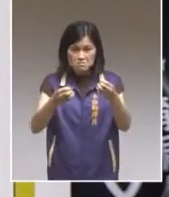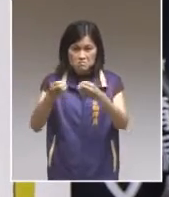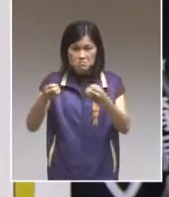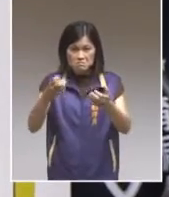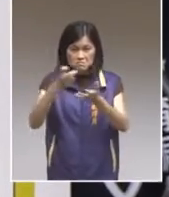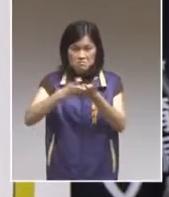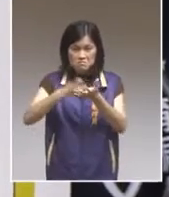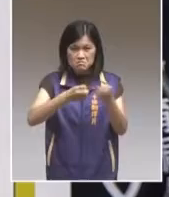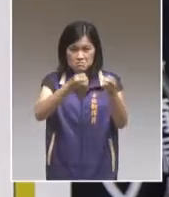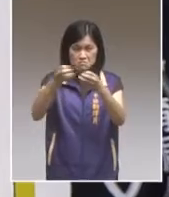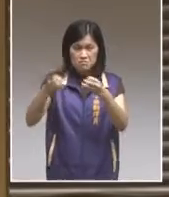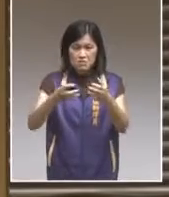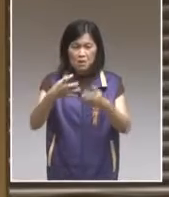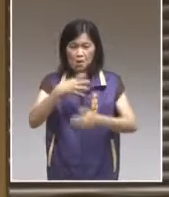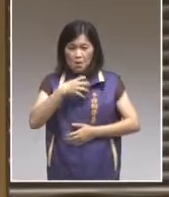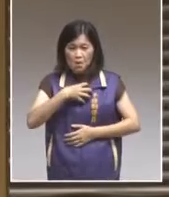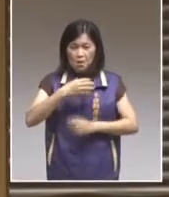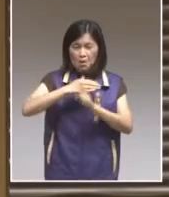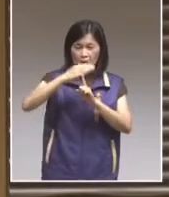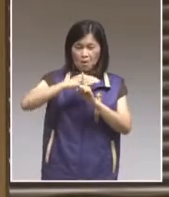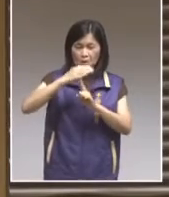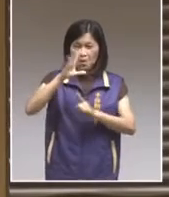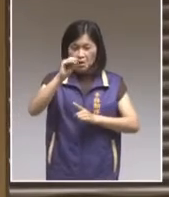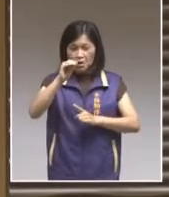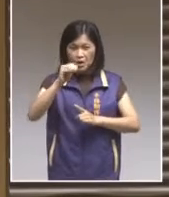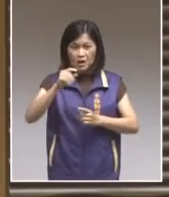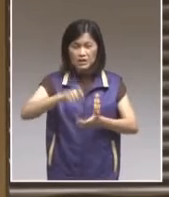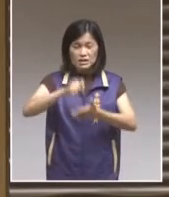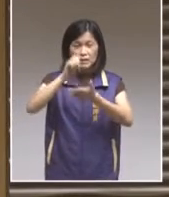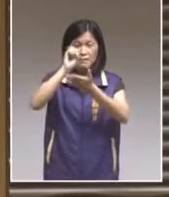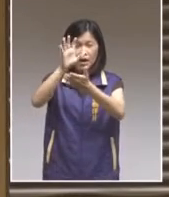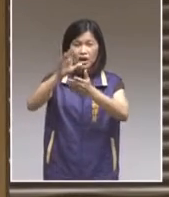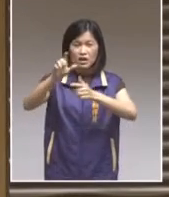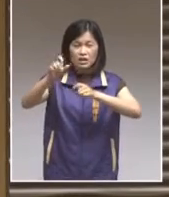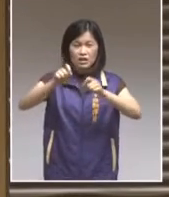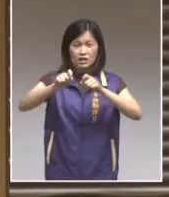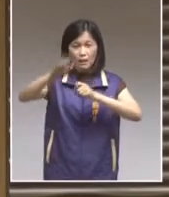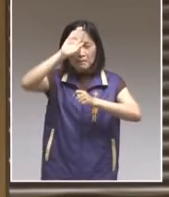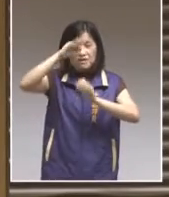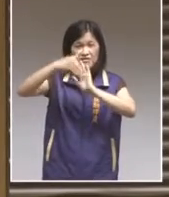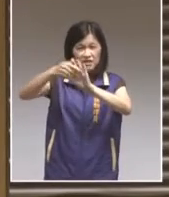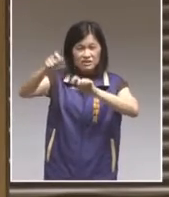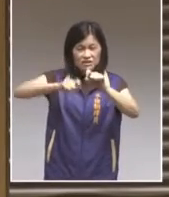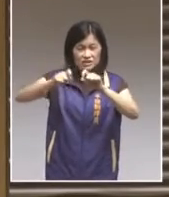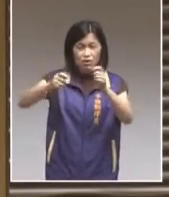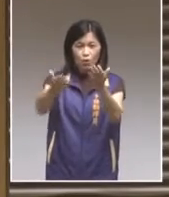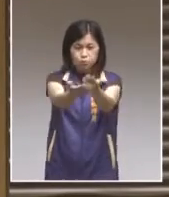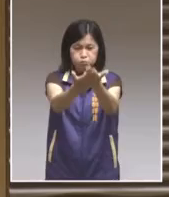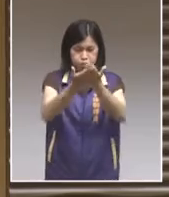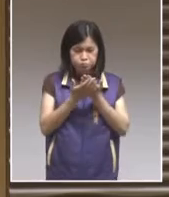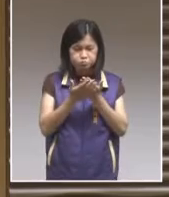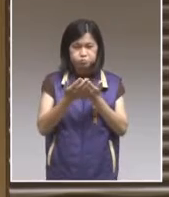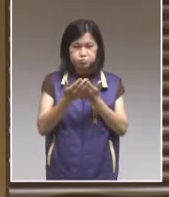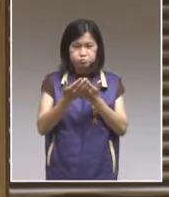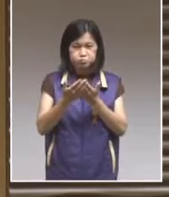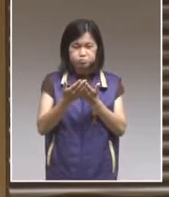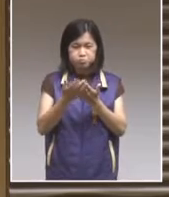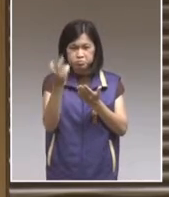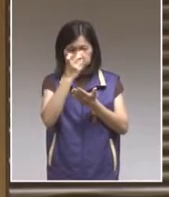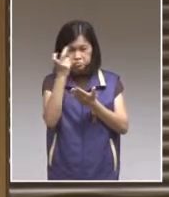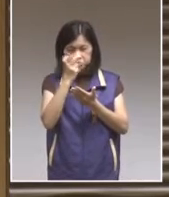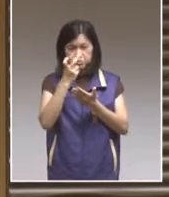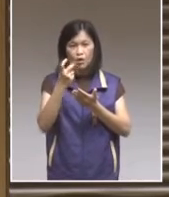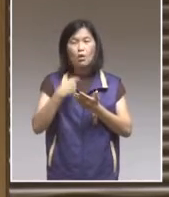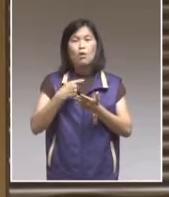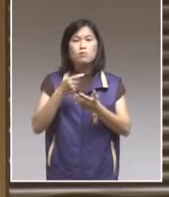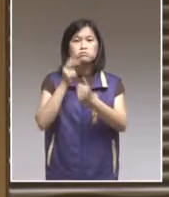地点的疫情风险性，然后提报防疫计划报教育局备查。我们有这样的一个调整，那我们也会